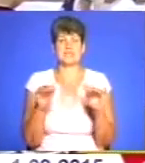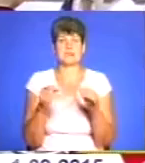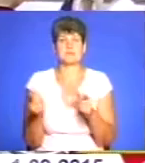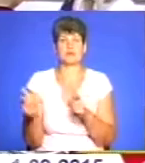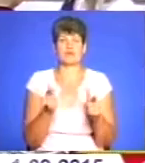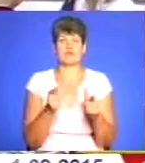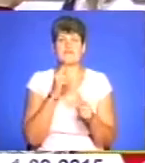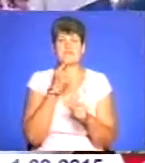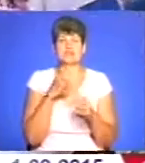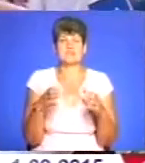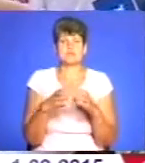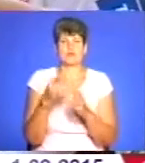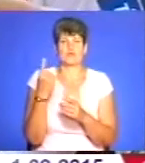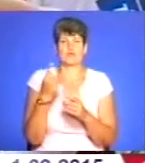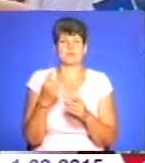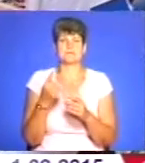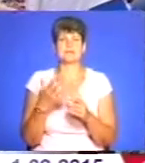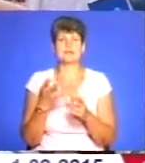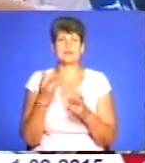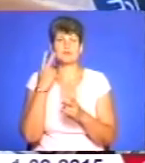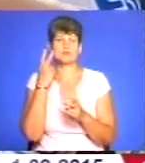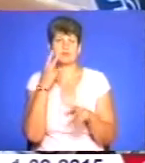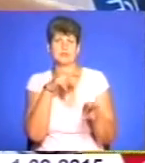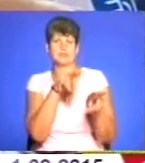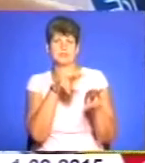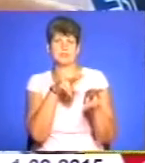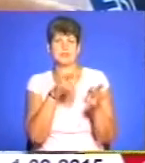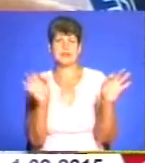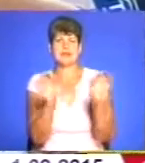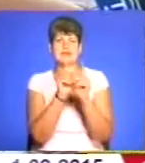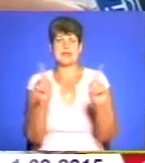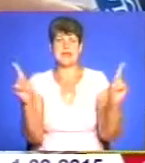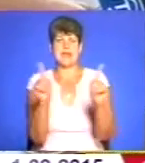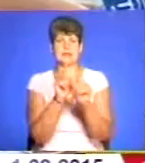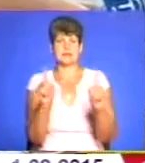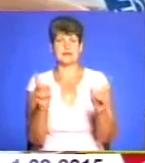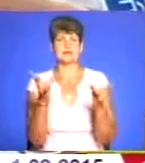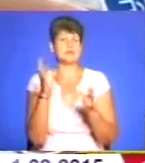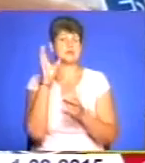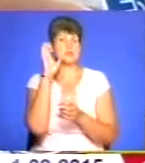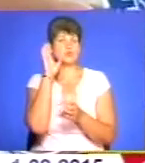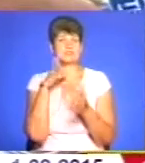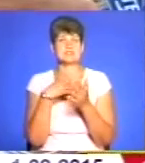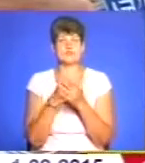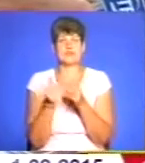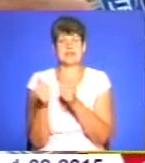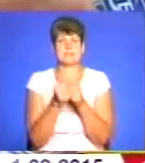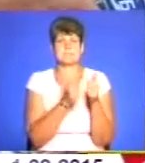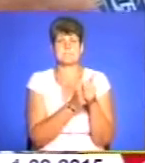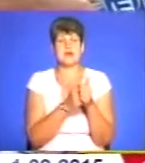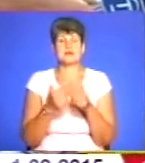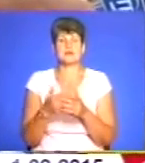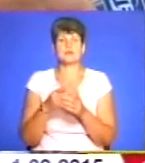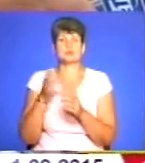зібрати всіх в одне ціле. Треба постійно дивитися на диригента, треба слухати своїх напарників з боку, чути, як